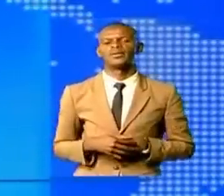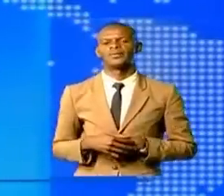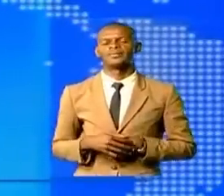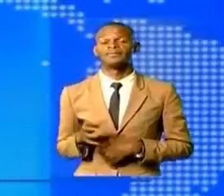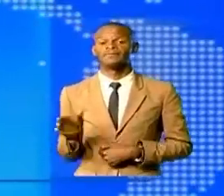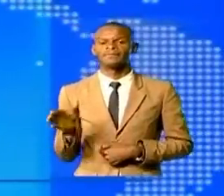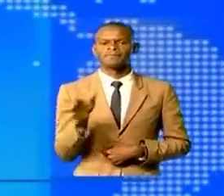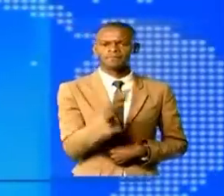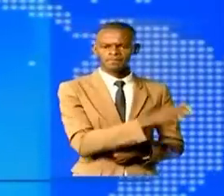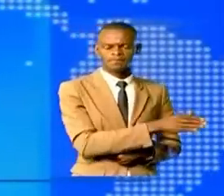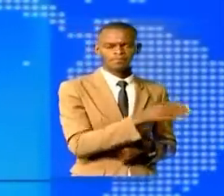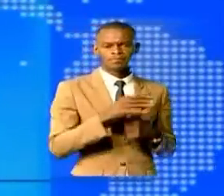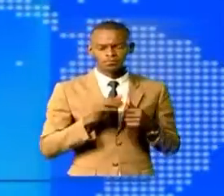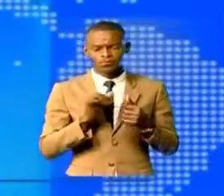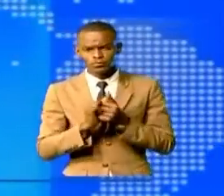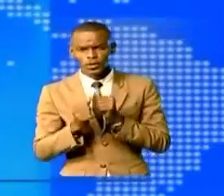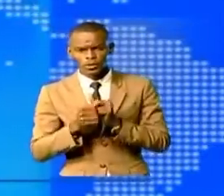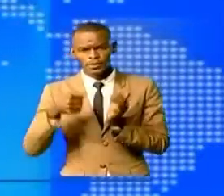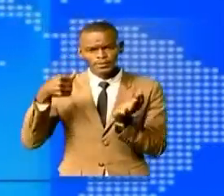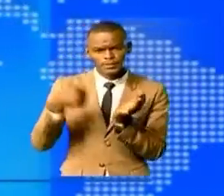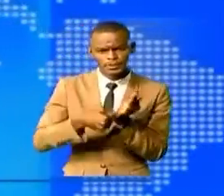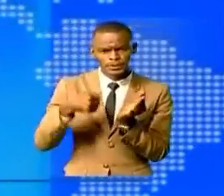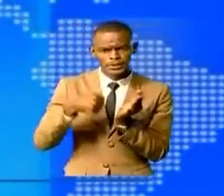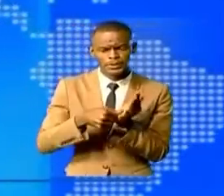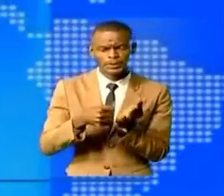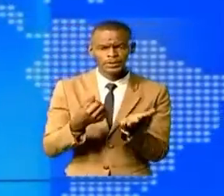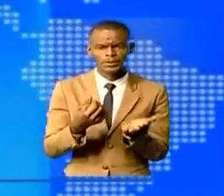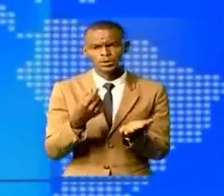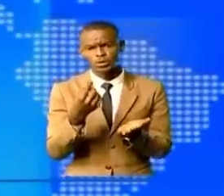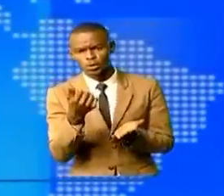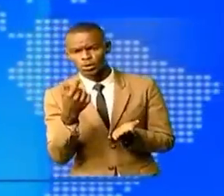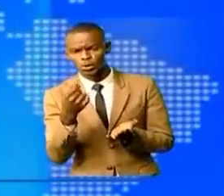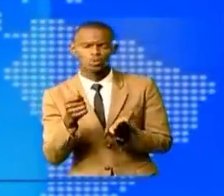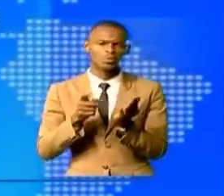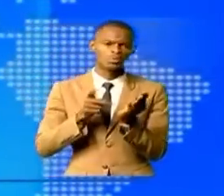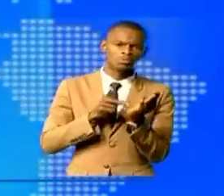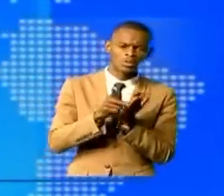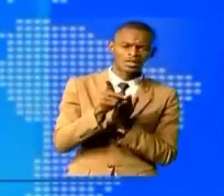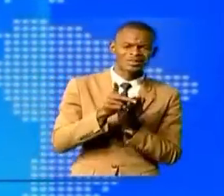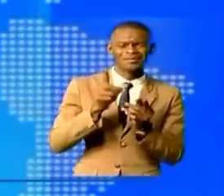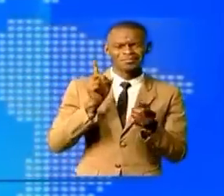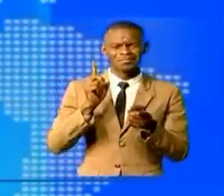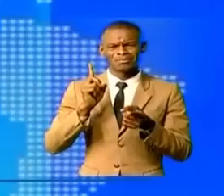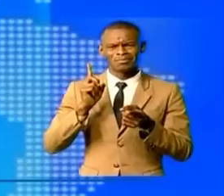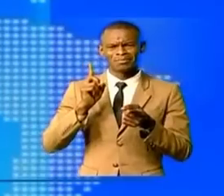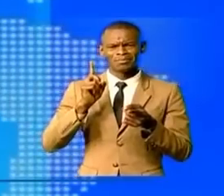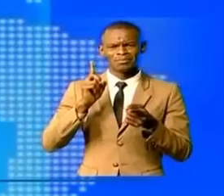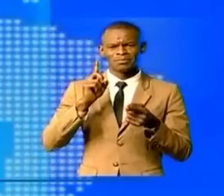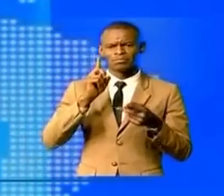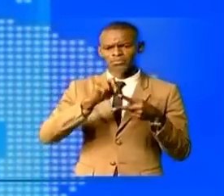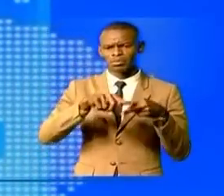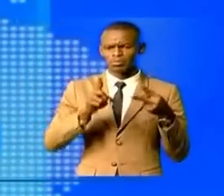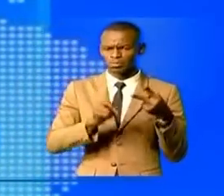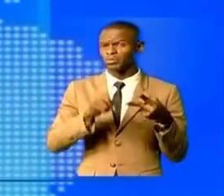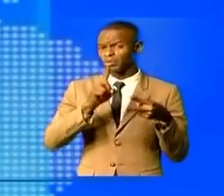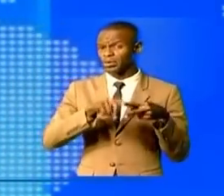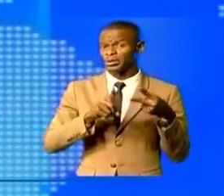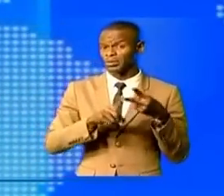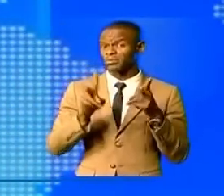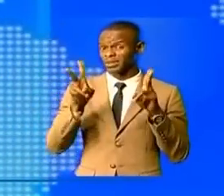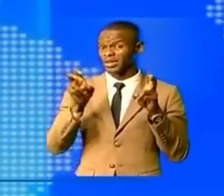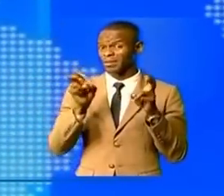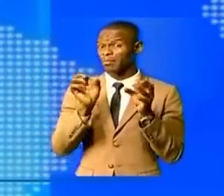Contentieux fiscal, la sous-traitance, la comptabilité OADA, trois thèmes majeurs d'une session d'information